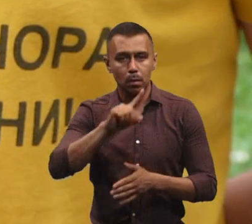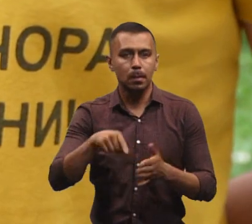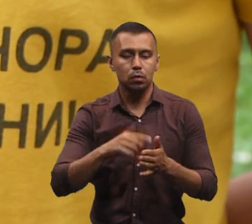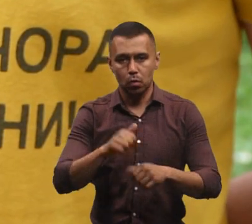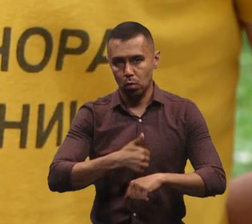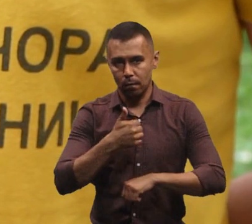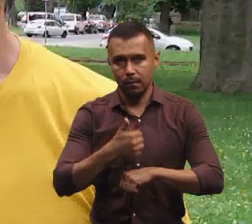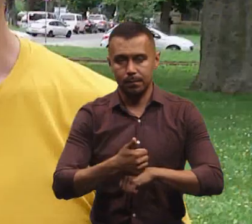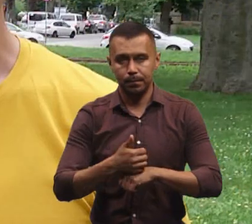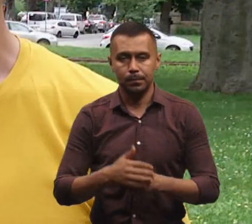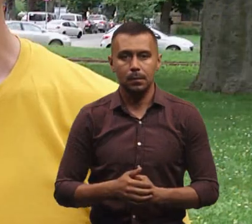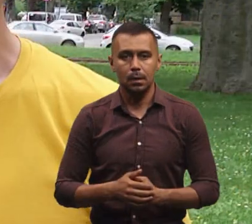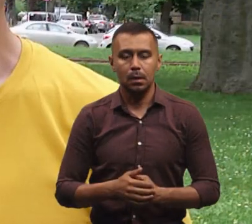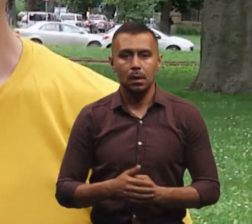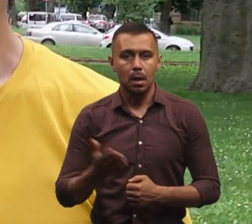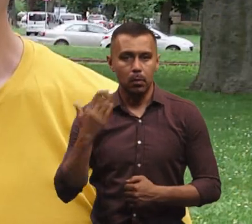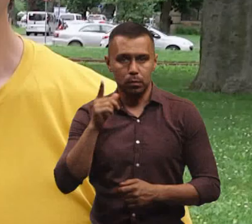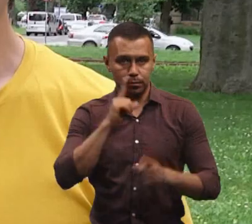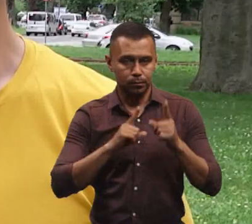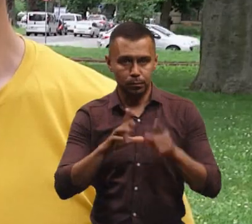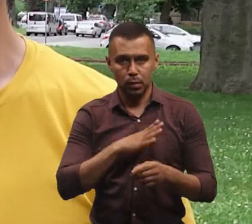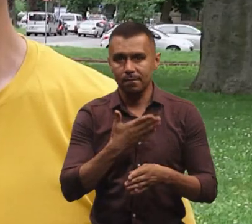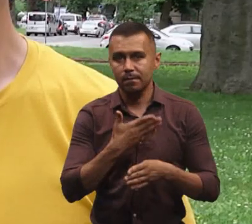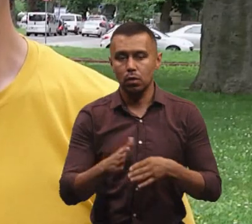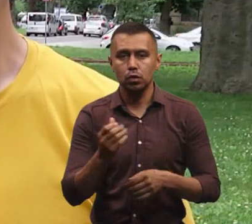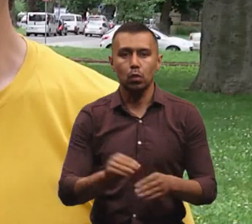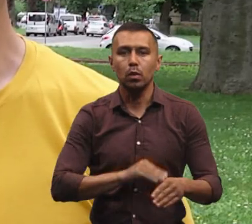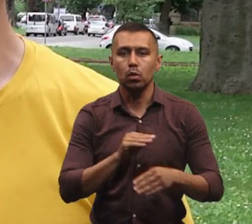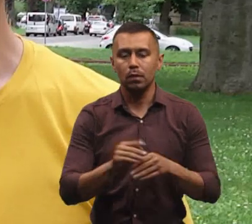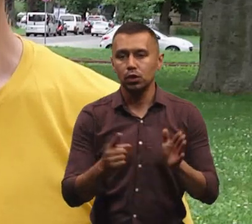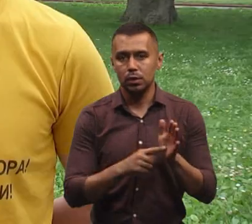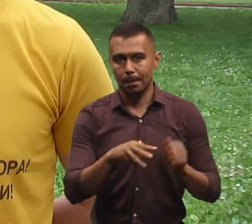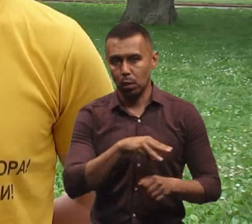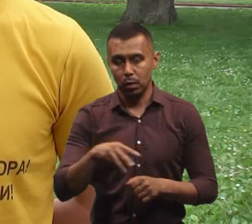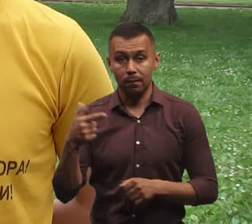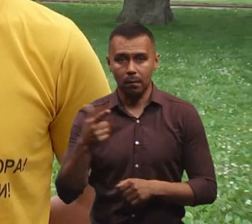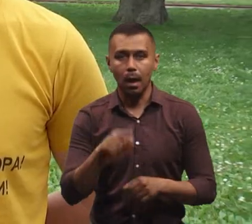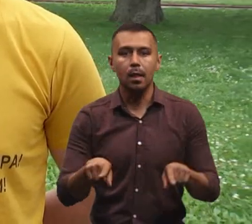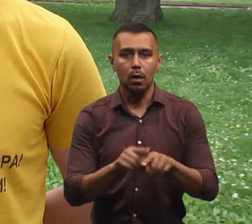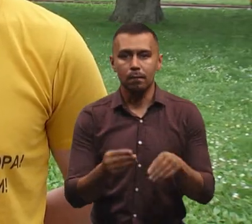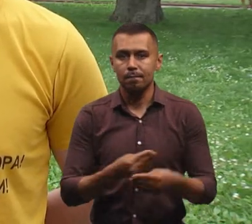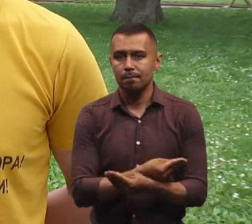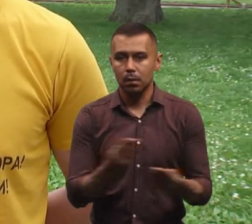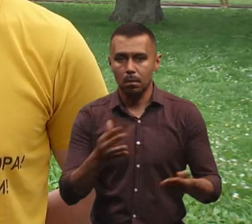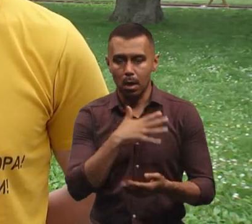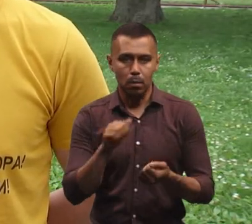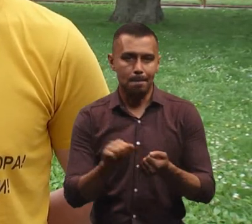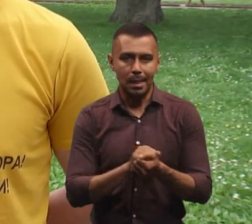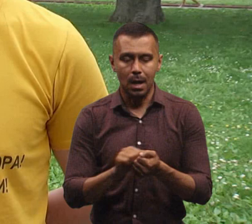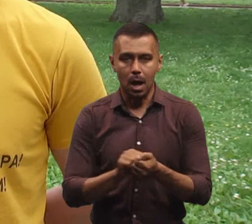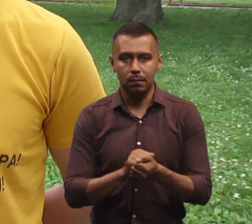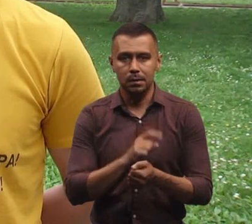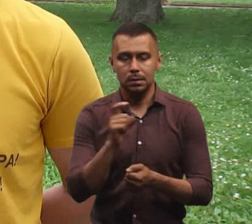голови Василь Новачок. На минулій сесії було виділено ще додатково 6 мільйонів. Також видано багато матеріалів